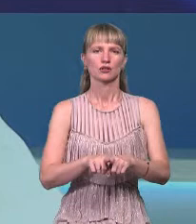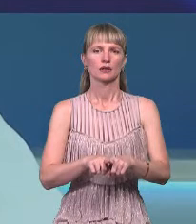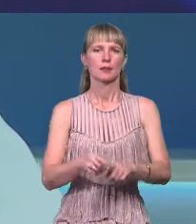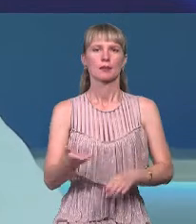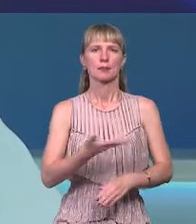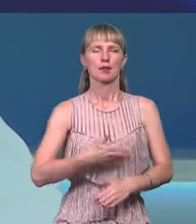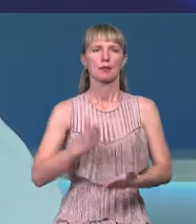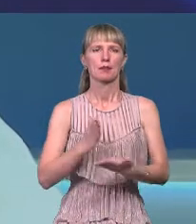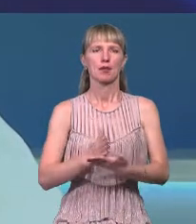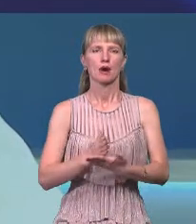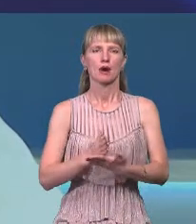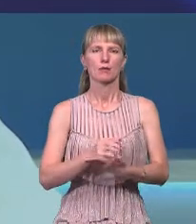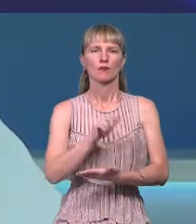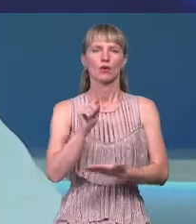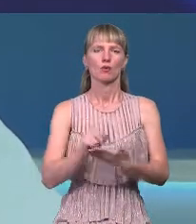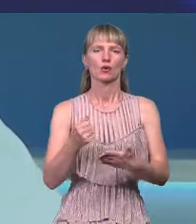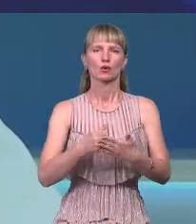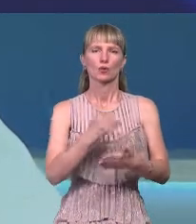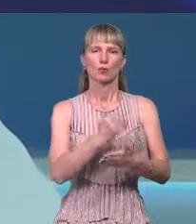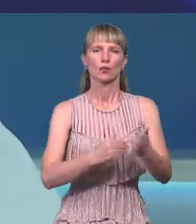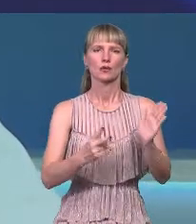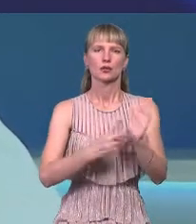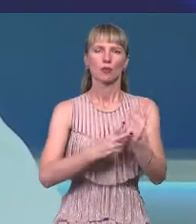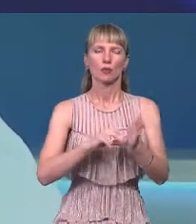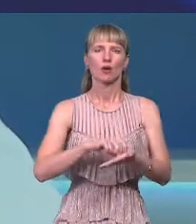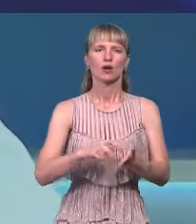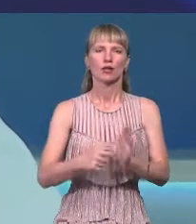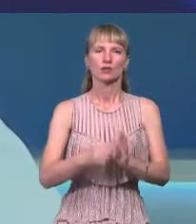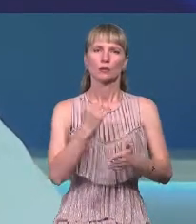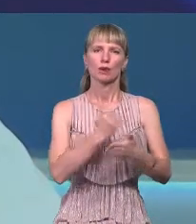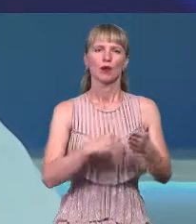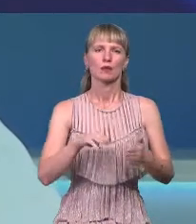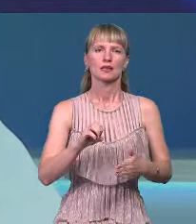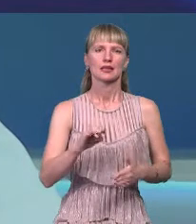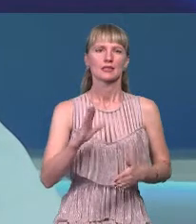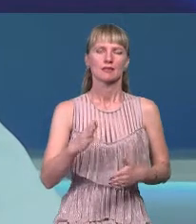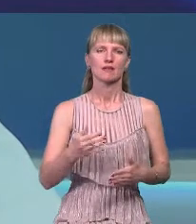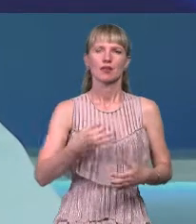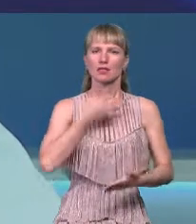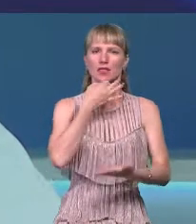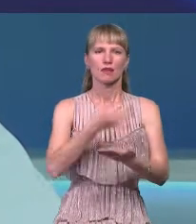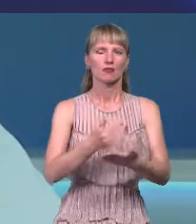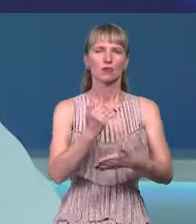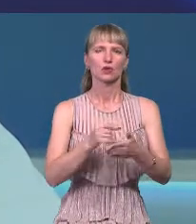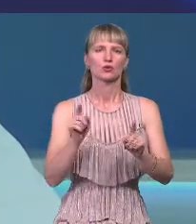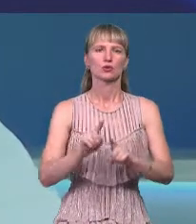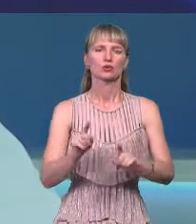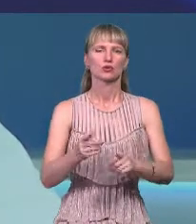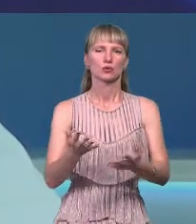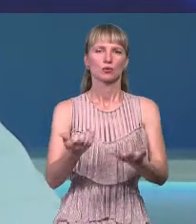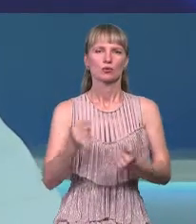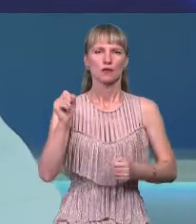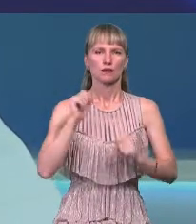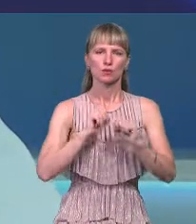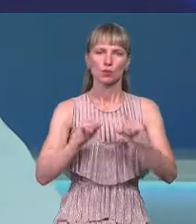Ми маємо претензії до програми 7 класу. Тобто програма тестів не відповідає програмі той, що вивчають в школі. І